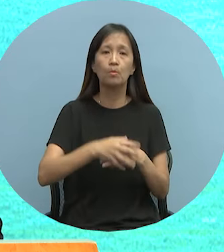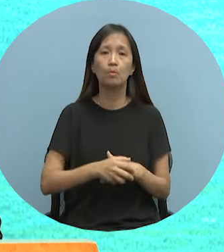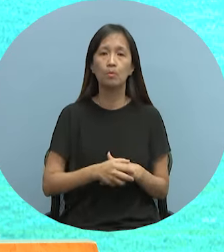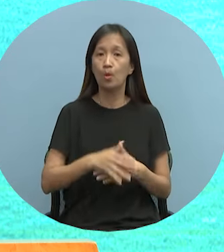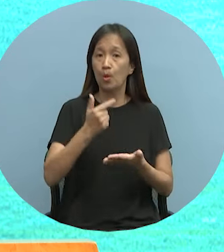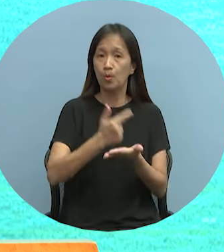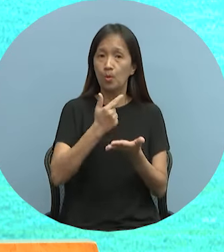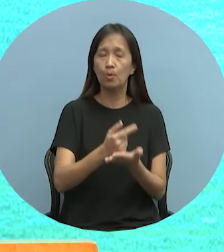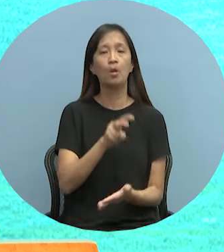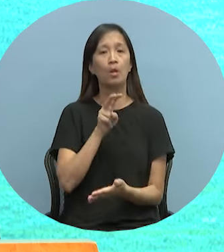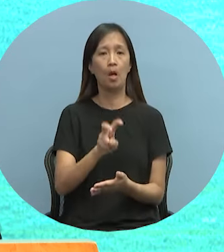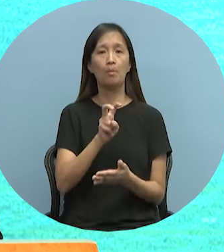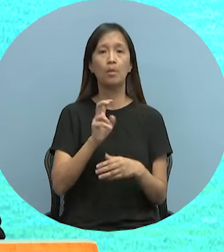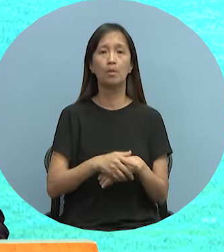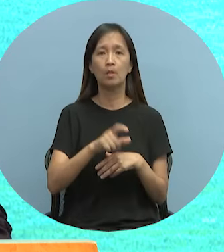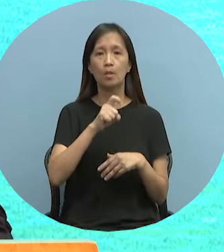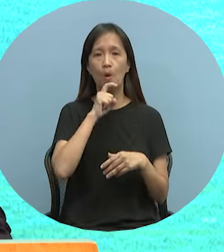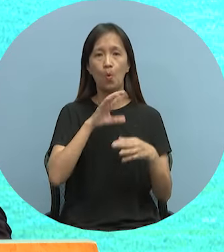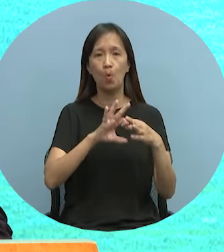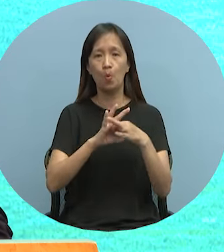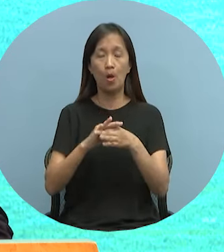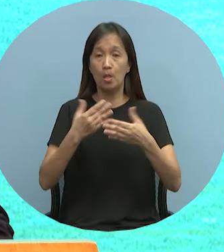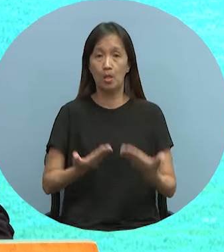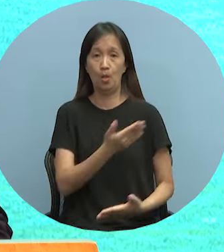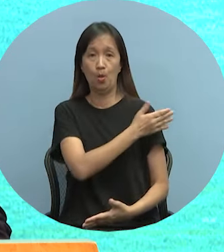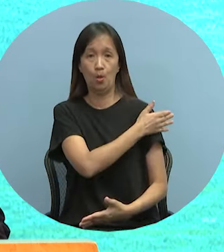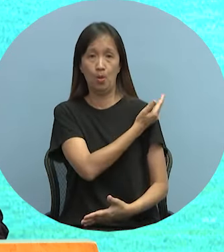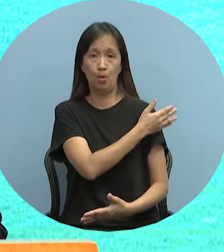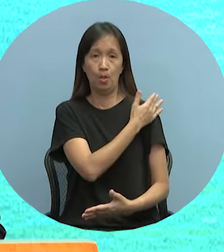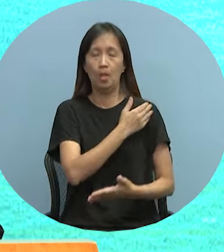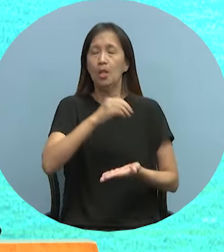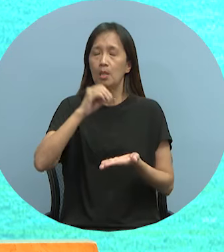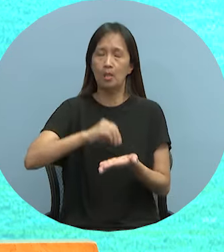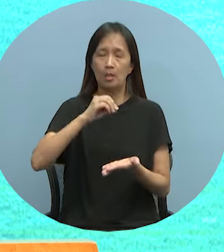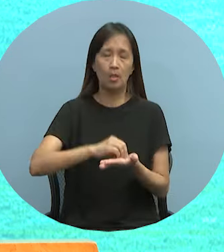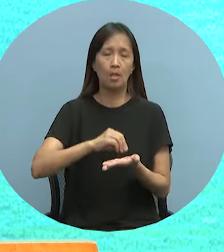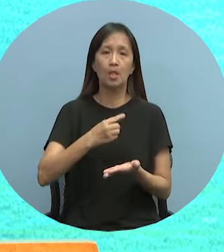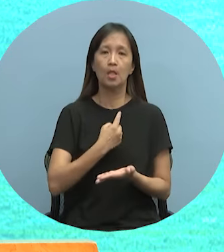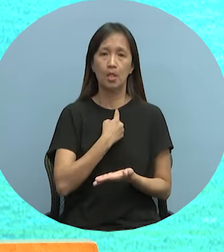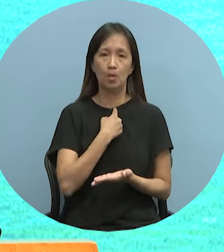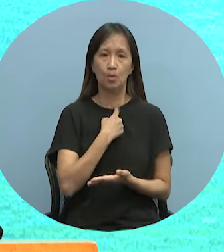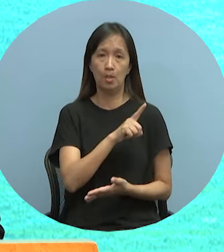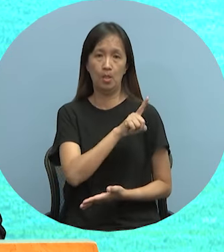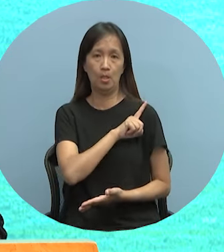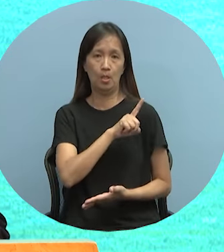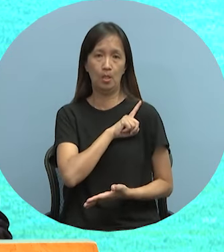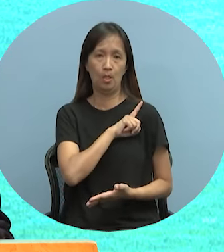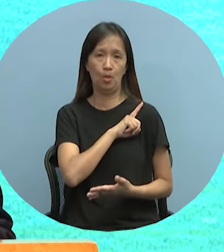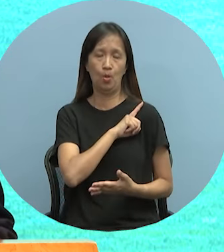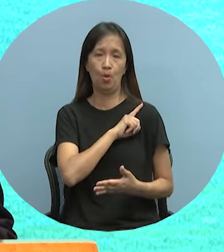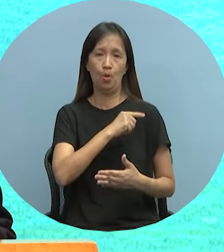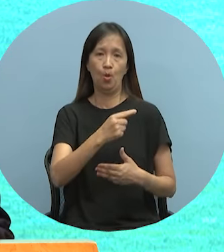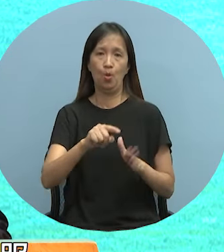係繼續監察住，而且現時嘅工作人員亦都一定要做好自己嘅防